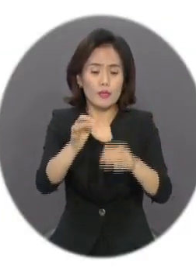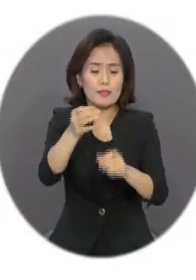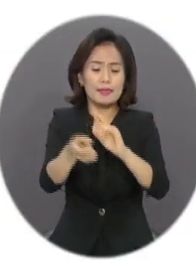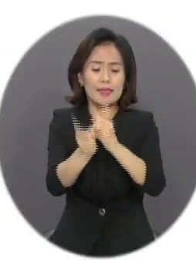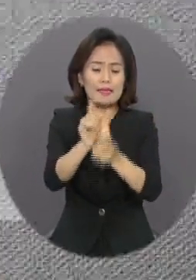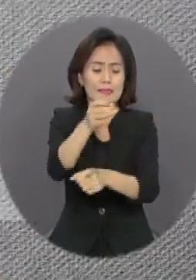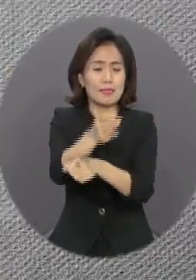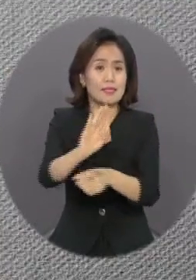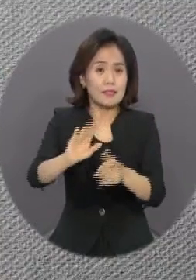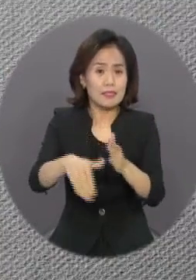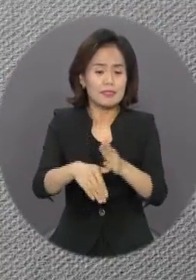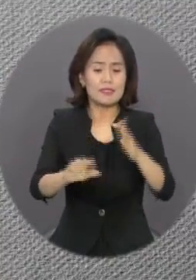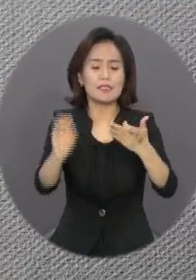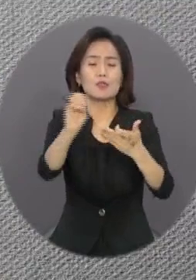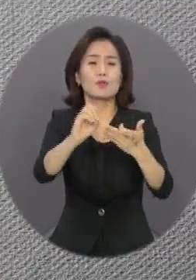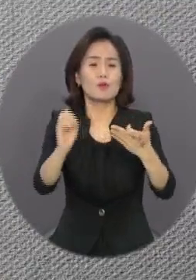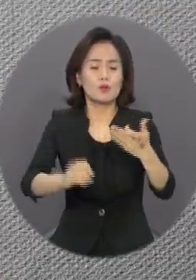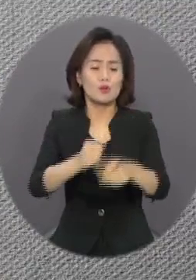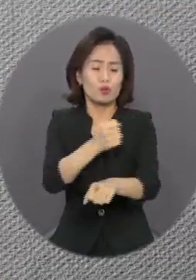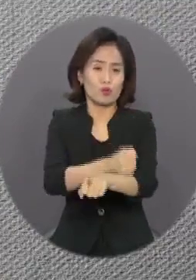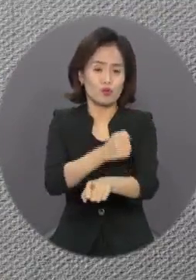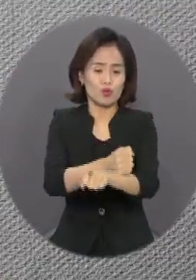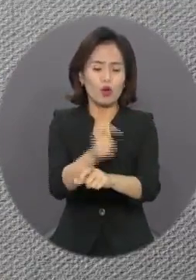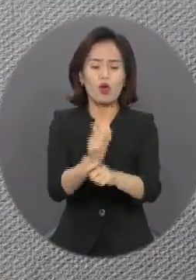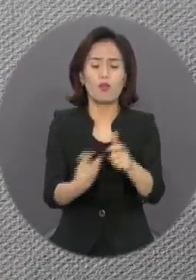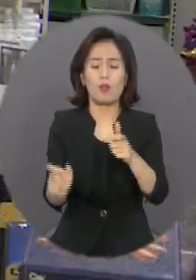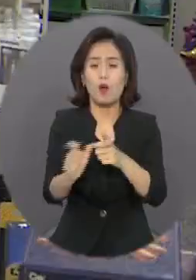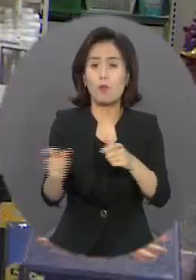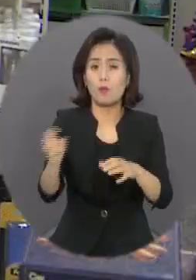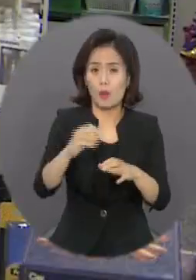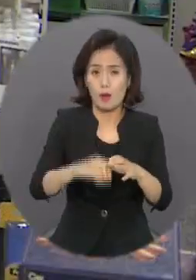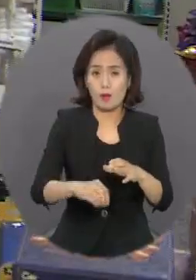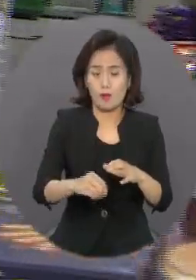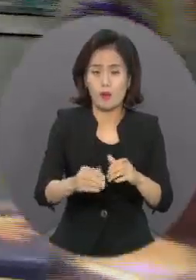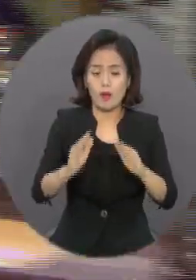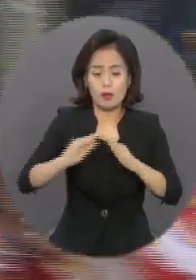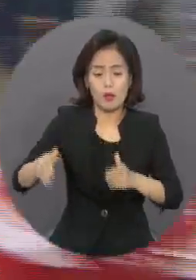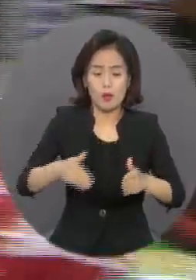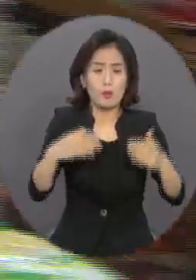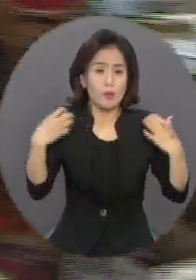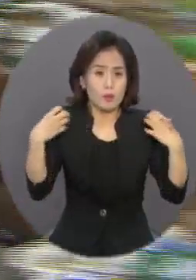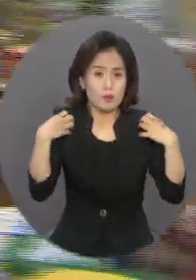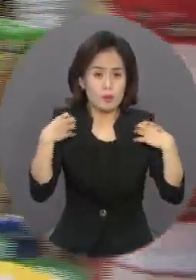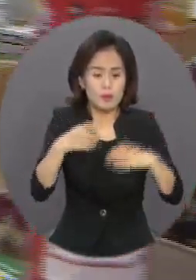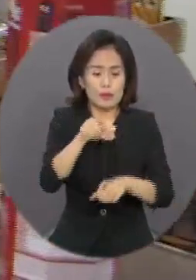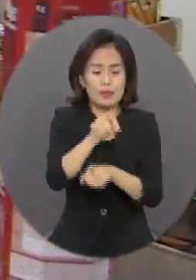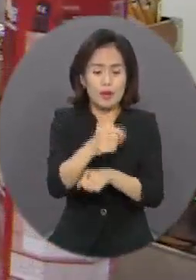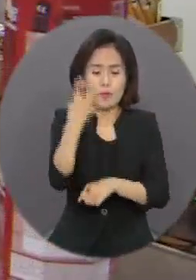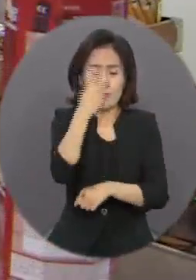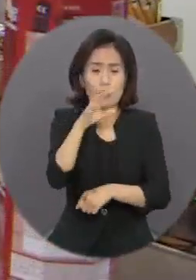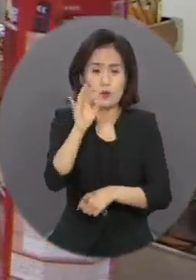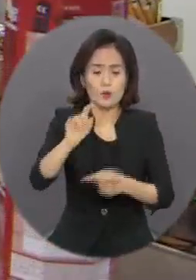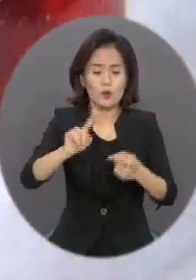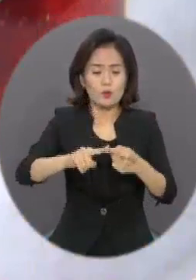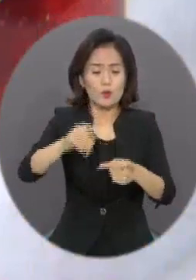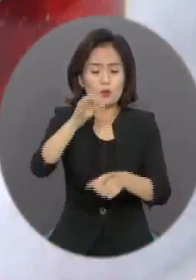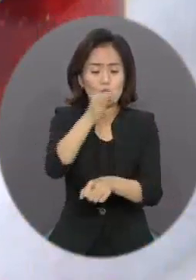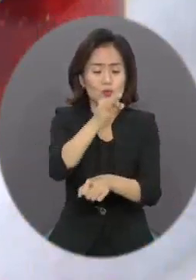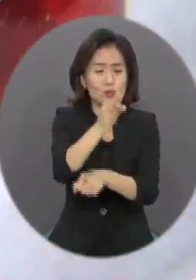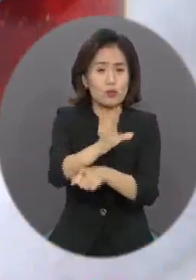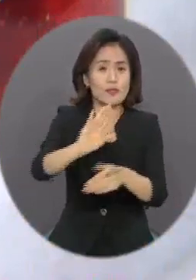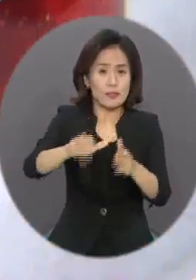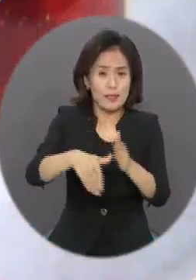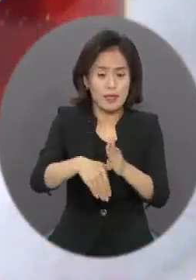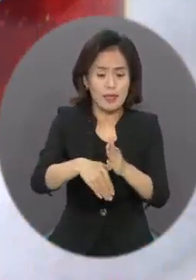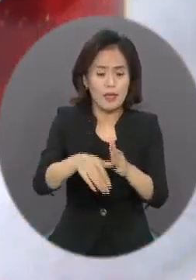대행을 할 경우에는 19%의 수수료가 추가됩니다. 전남도청에서 사무관리비로 사는 물건값도